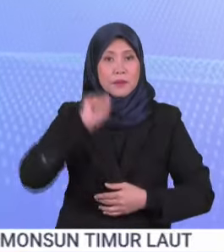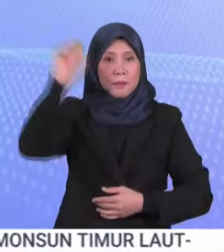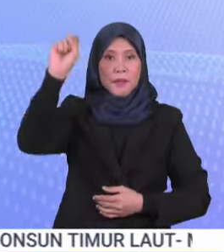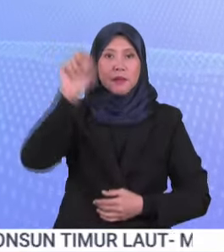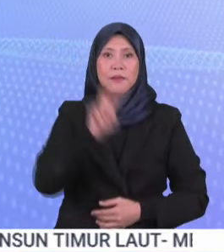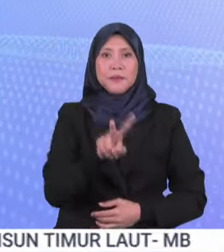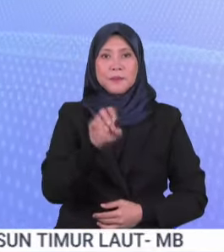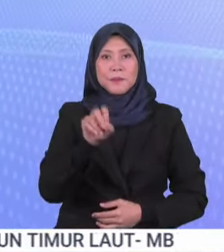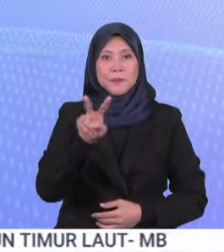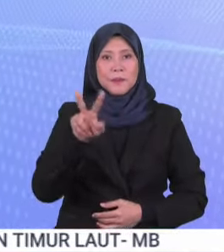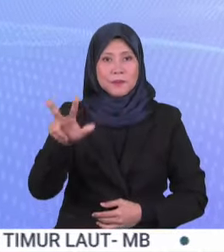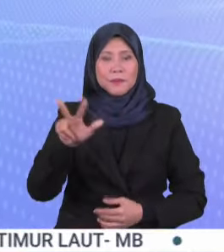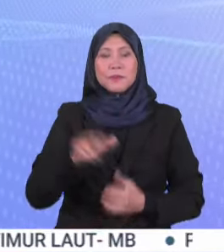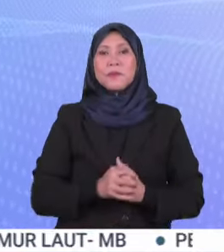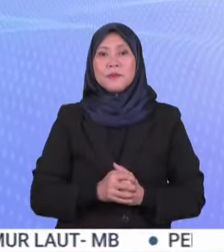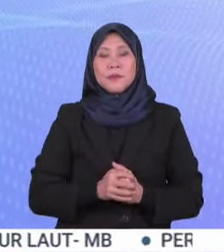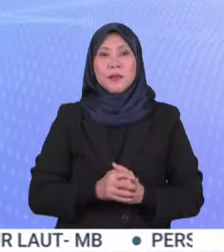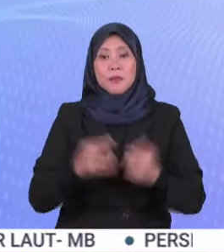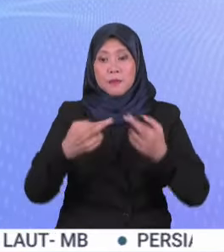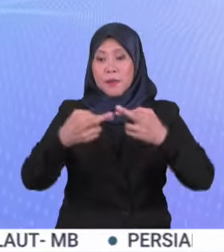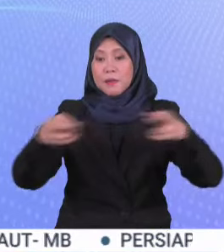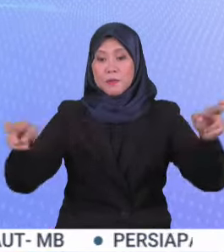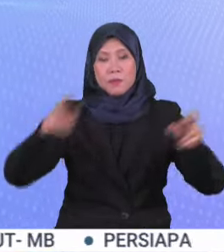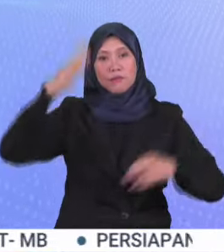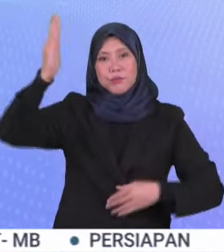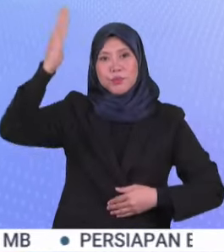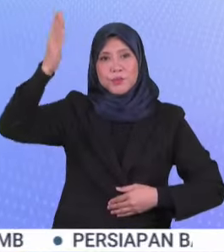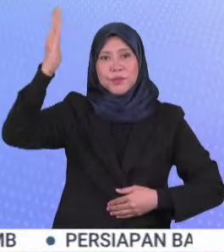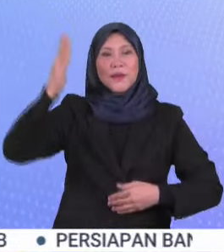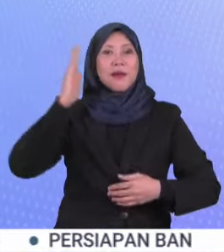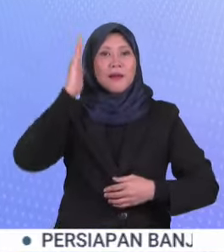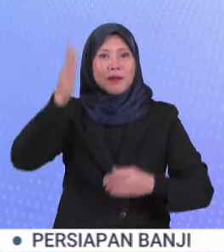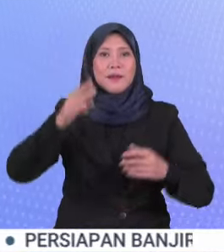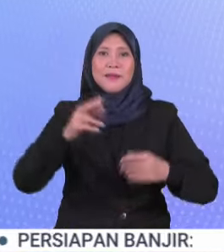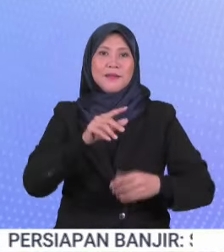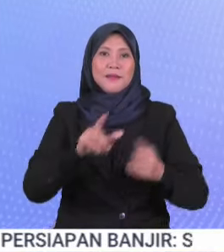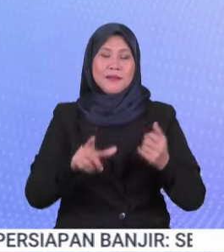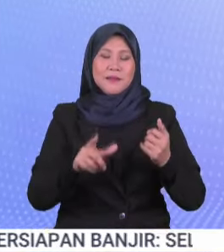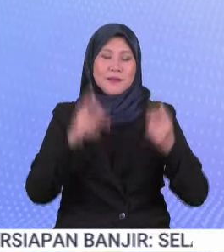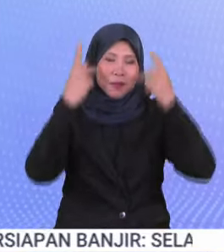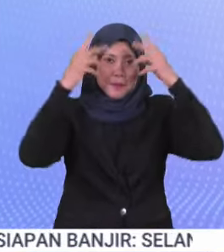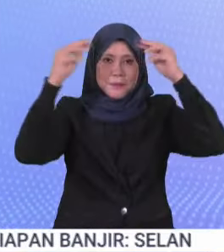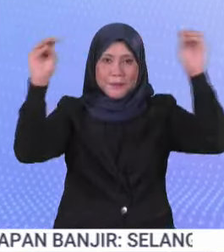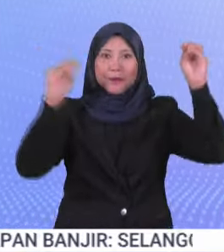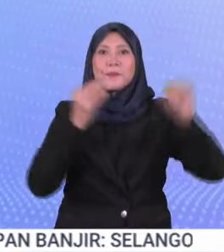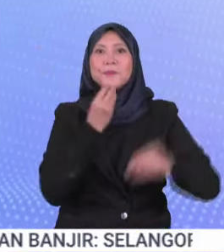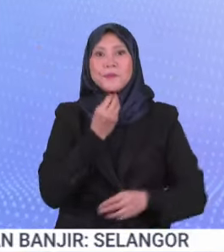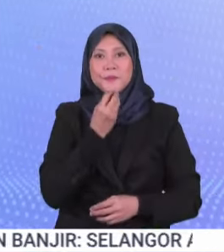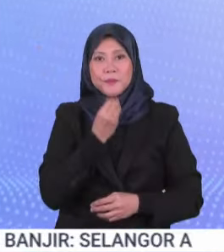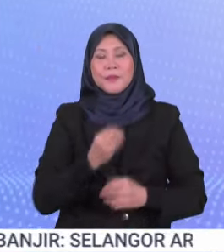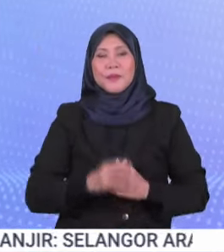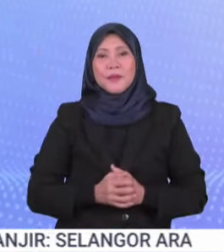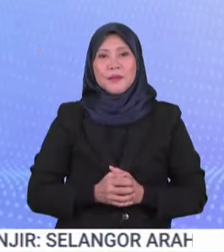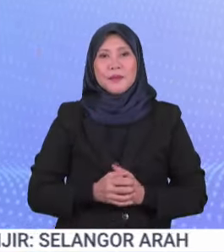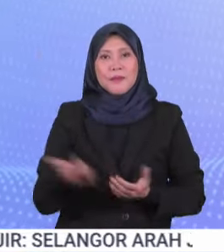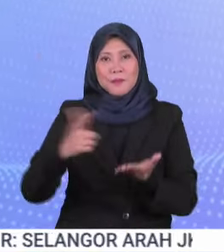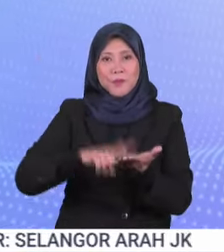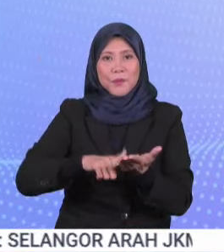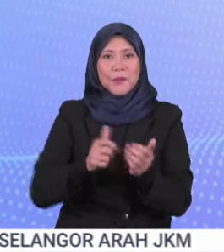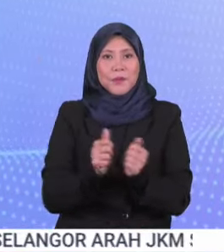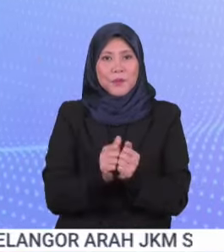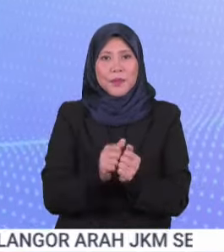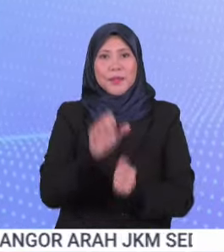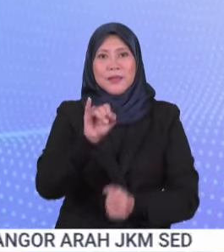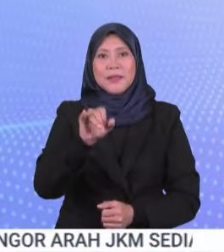Sabah 2023. Perasmian konvensyen akan disempurnakan Perdana Menteri kira-kira pukul 8 malam nanti. Perinciannya